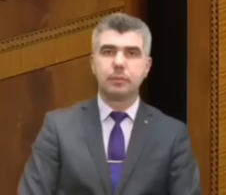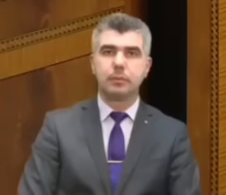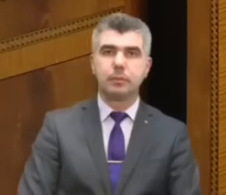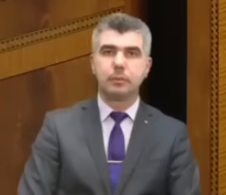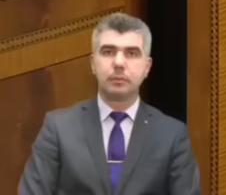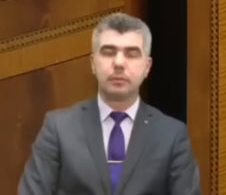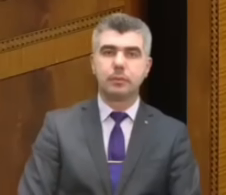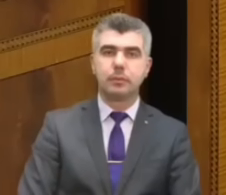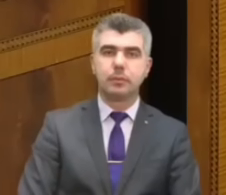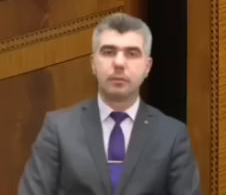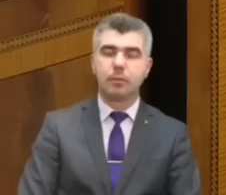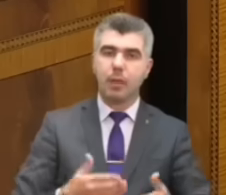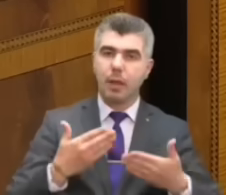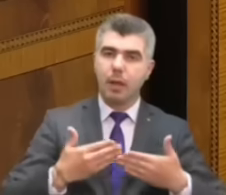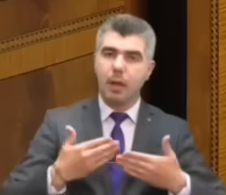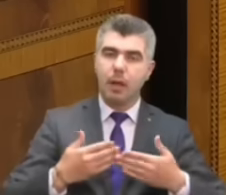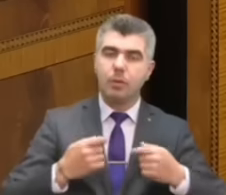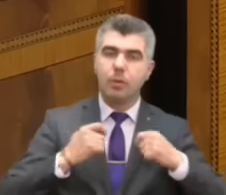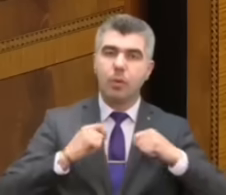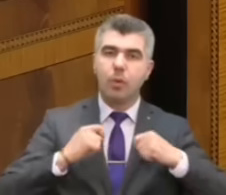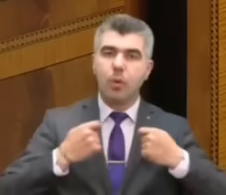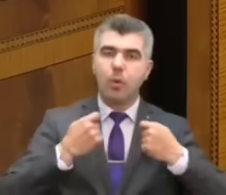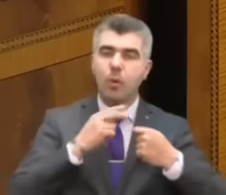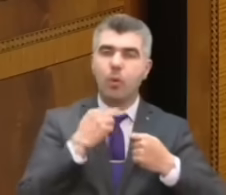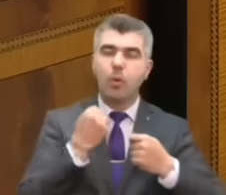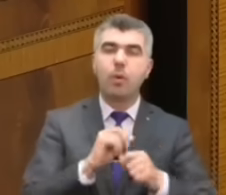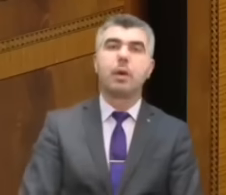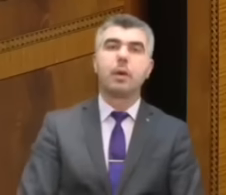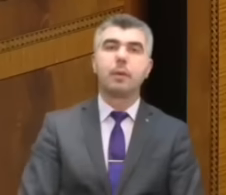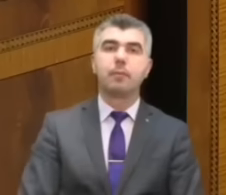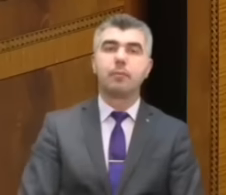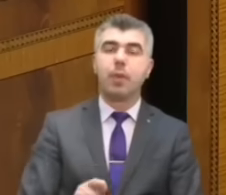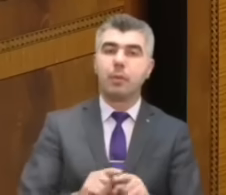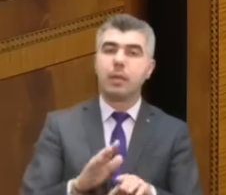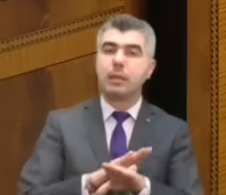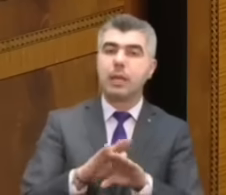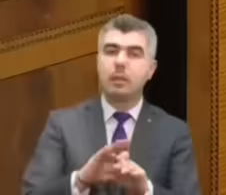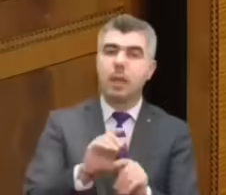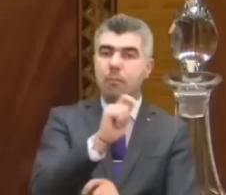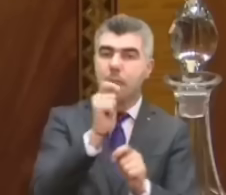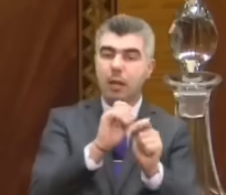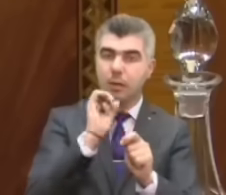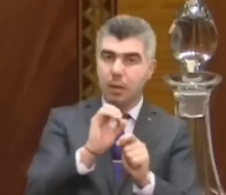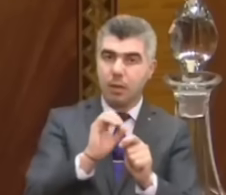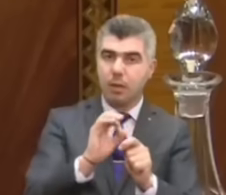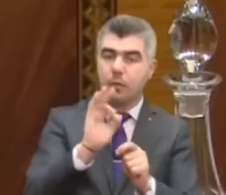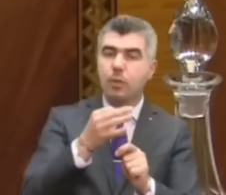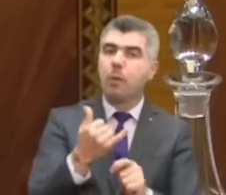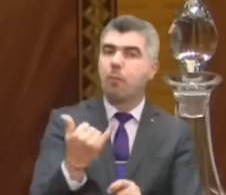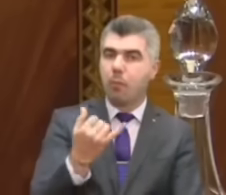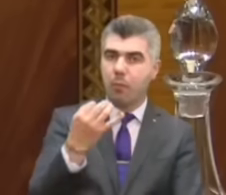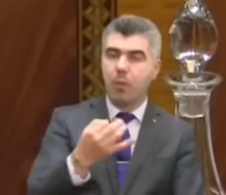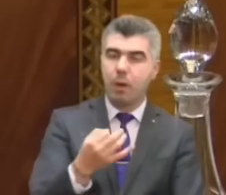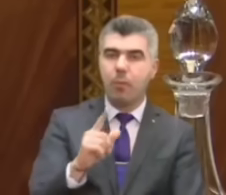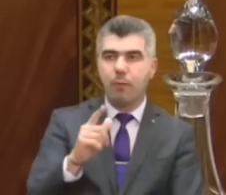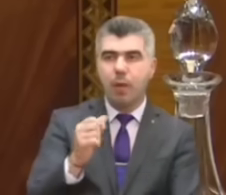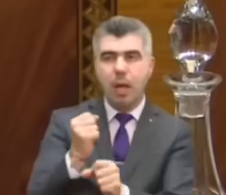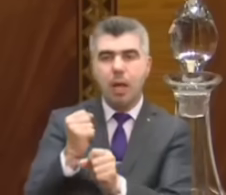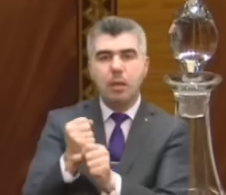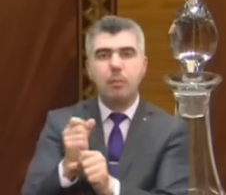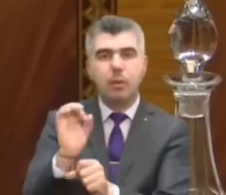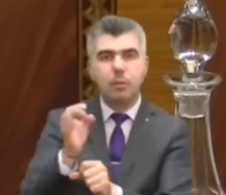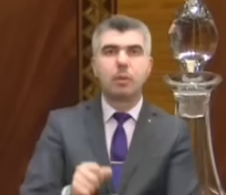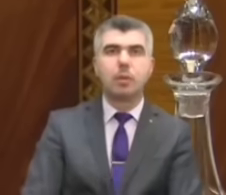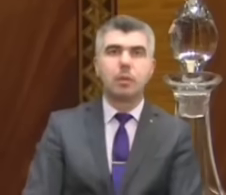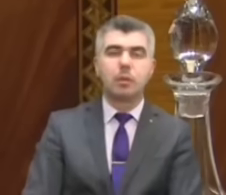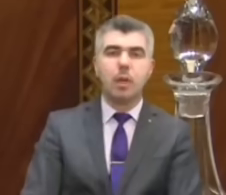السيد رئيس الحكومة المحترم، سياسة التعمير الجيدة تساهم أولا في تعزيز فرص الشغل في مجالات